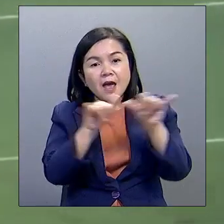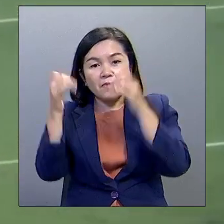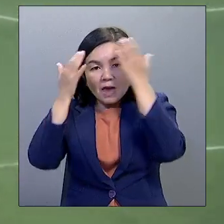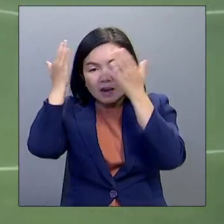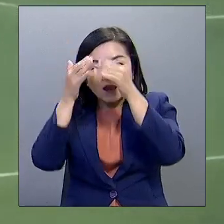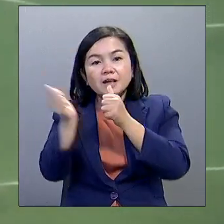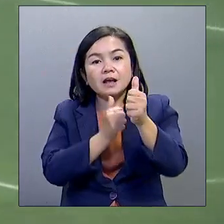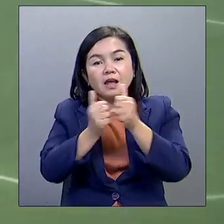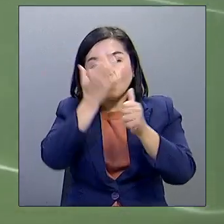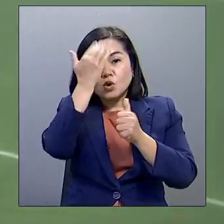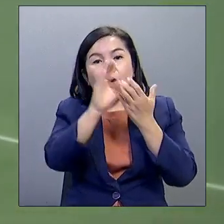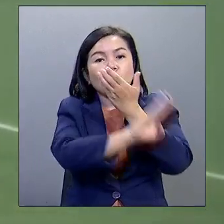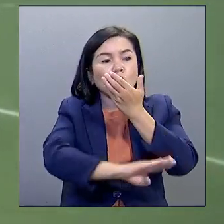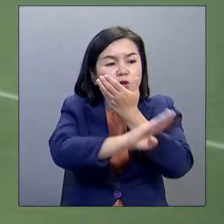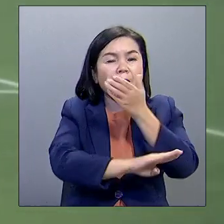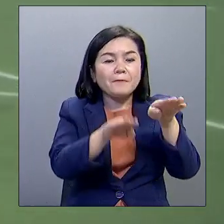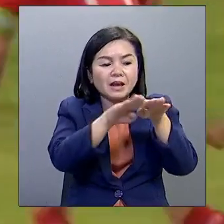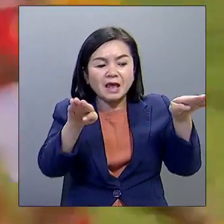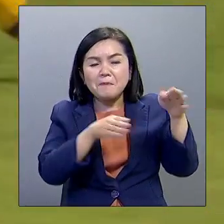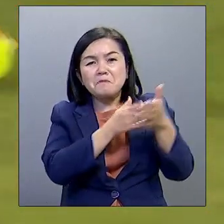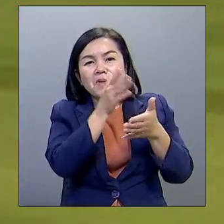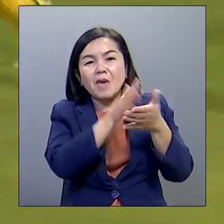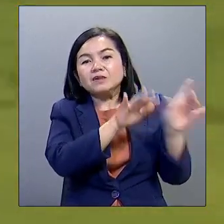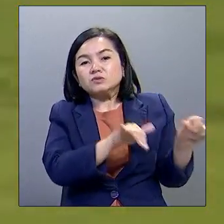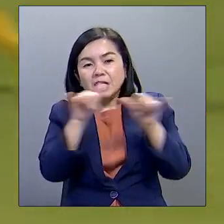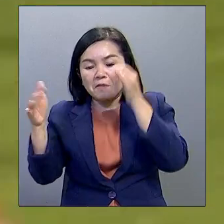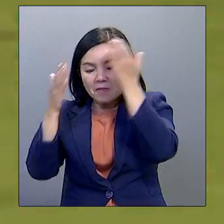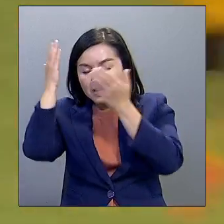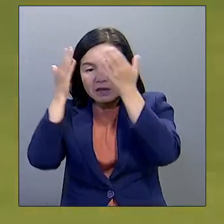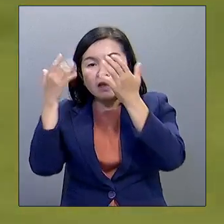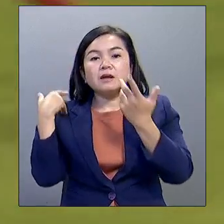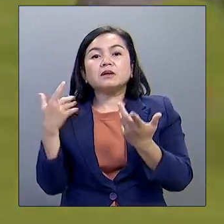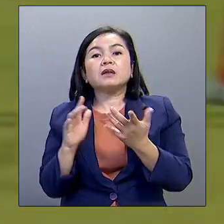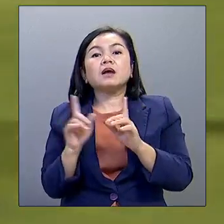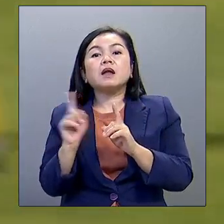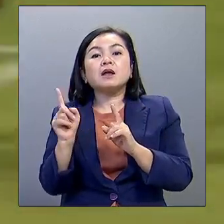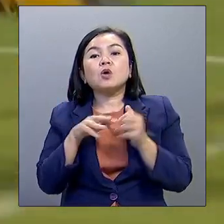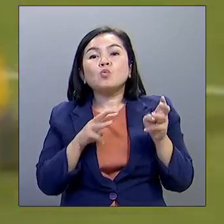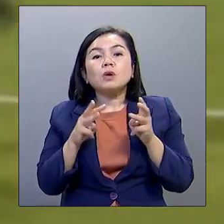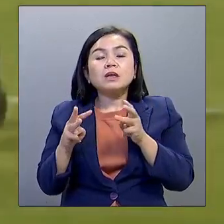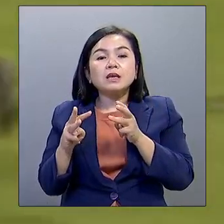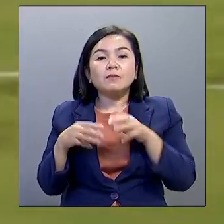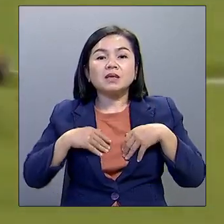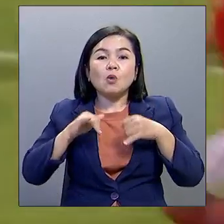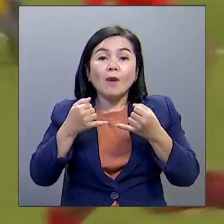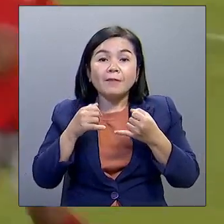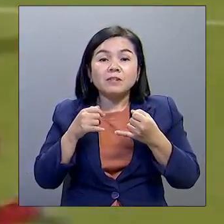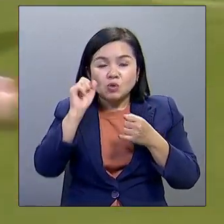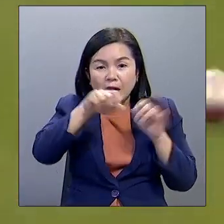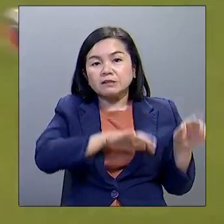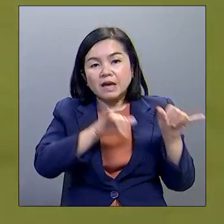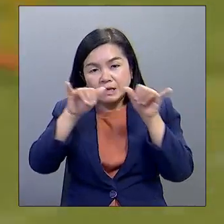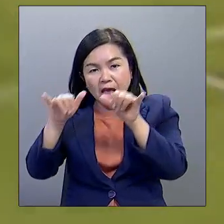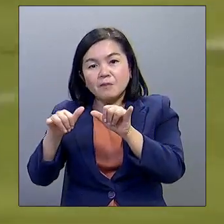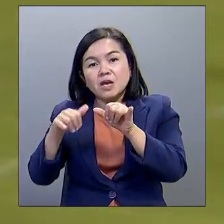เนื่องจากสนามในประเทศไม่ผ่านเกณฑ์ของ AFF ส่งผลให้ไม่มีความได้เปรียบในการลงเล่นในบ้านครับสำหรับสถิติ